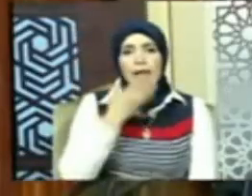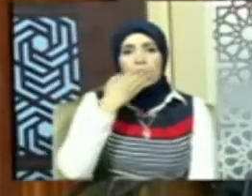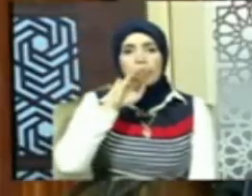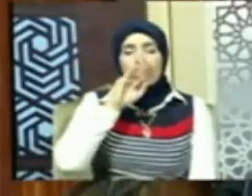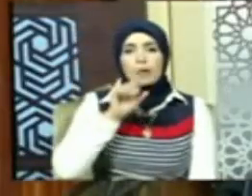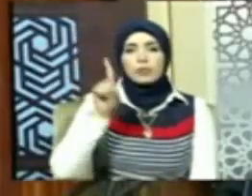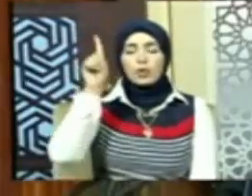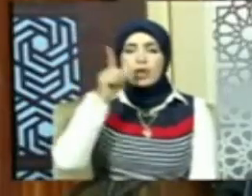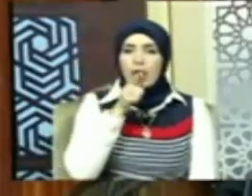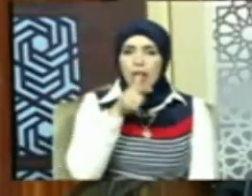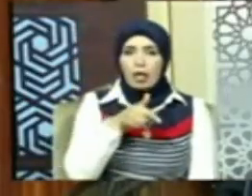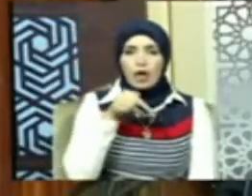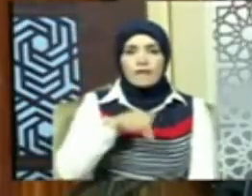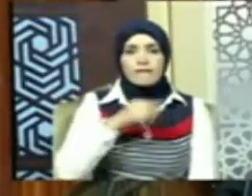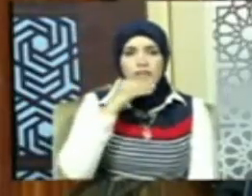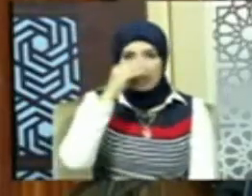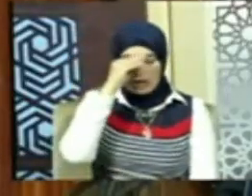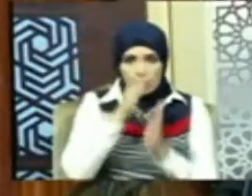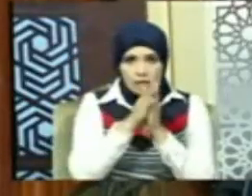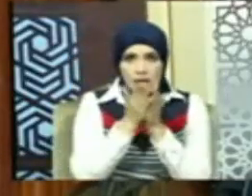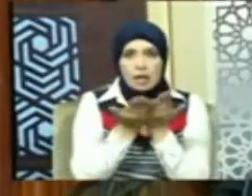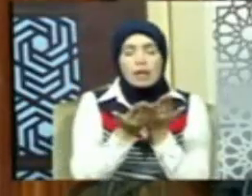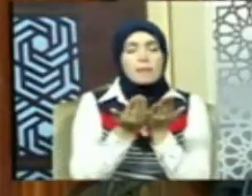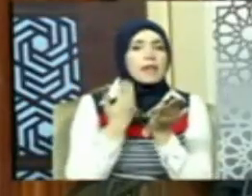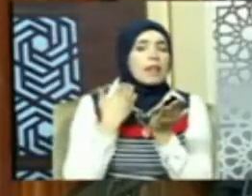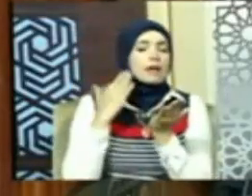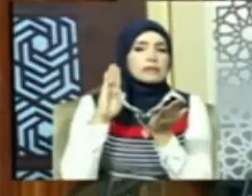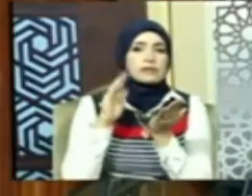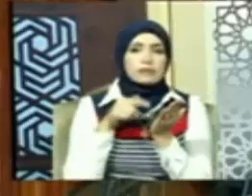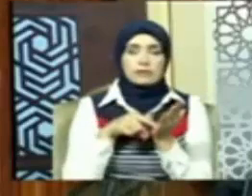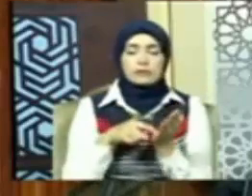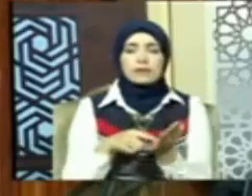الحمد لله القائل في كتابه العزيز: